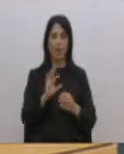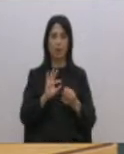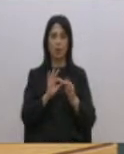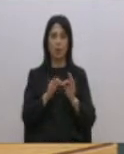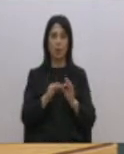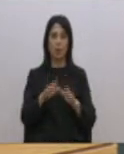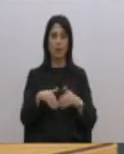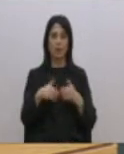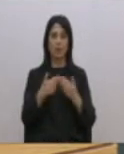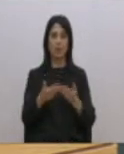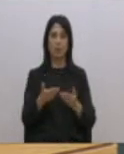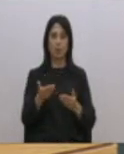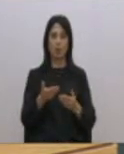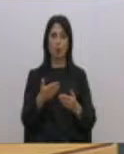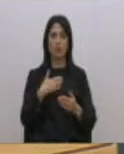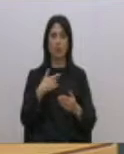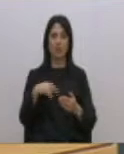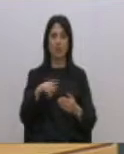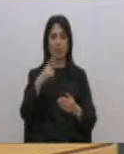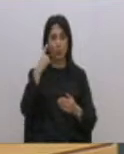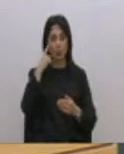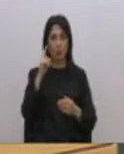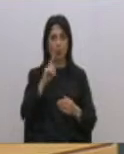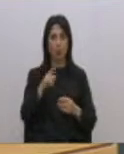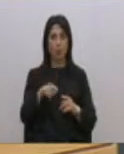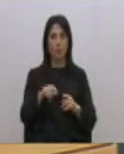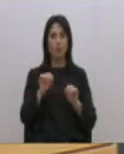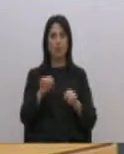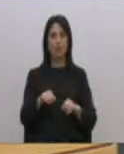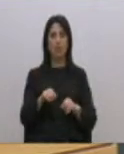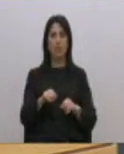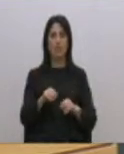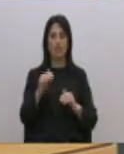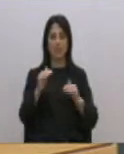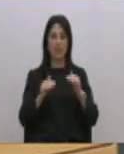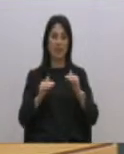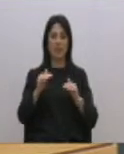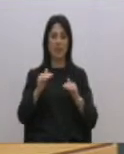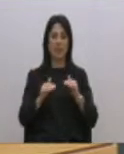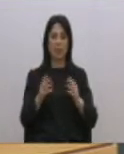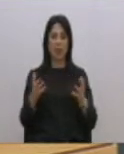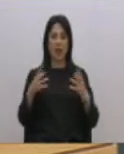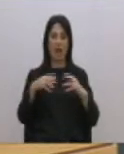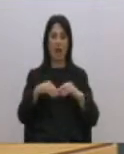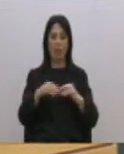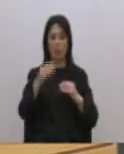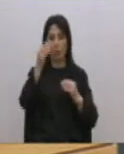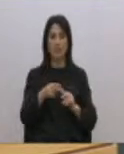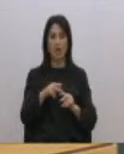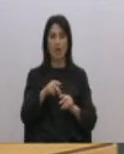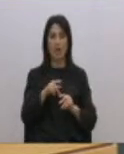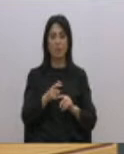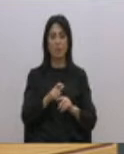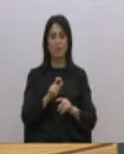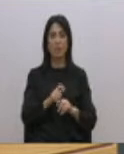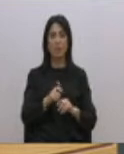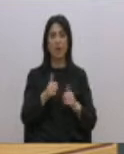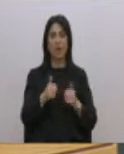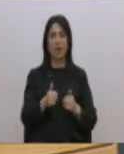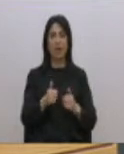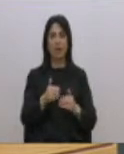კონკრეტული წინადადება, რომლითაც ჩვენ ვფიქრობთ, რომ შეიძლება დაბალანსებული და ერთობლივი პოზიციების შეჯერიან